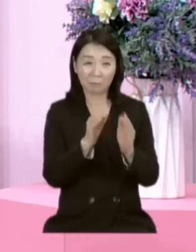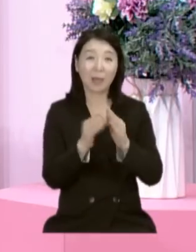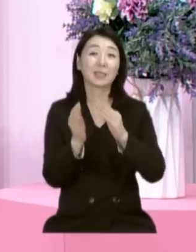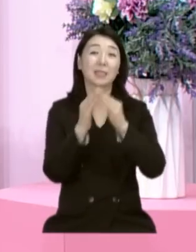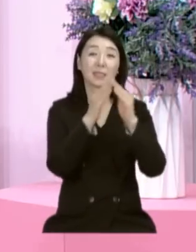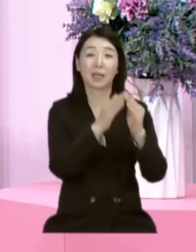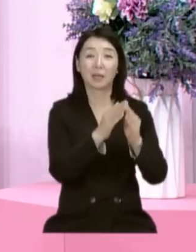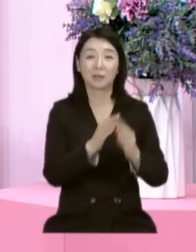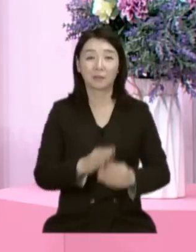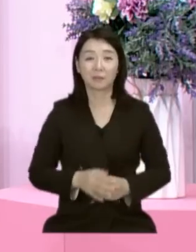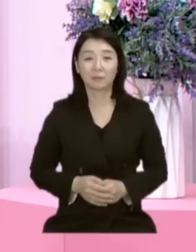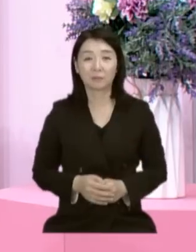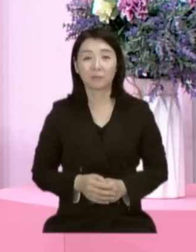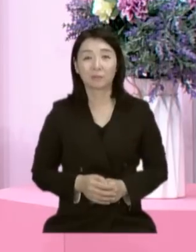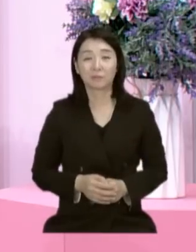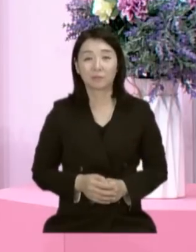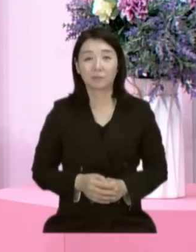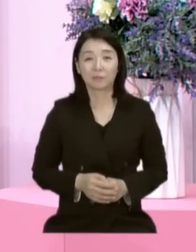됩니다. 네. 예.